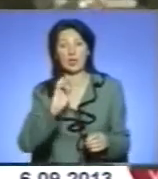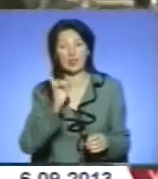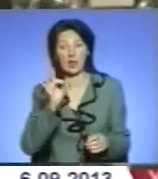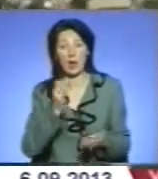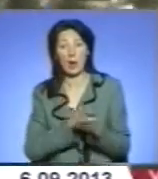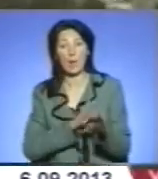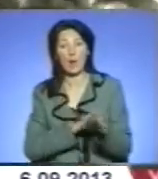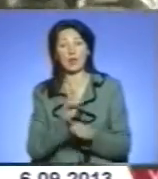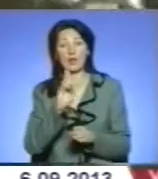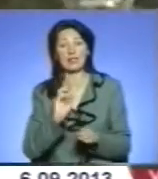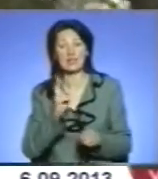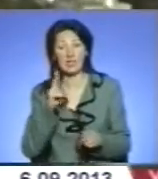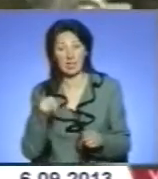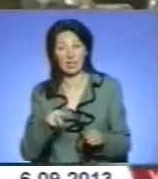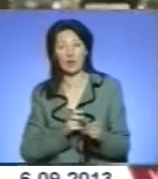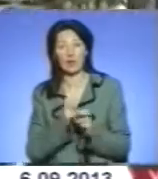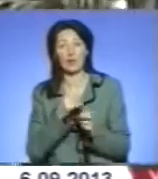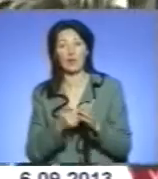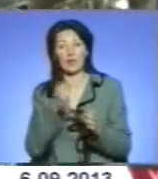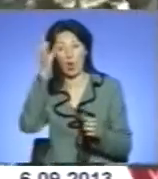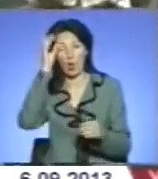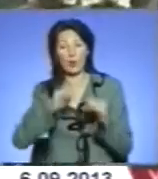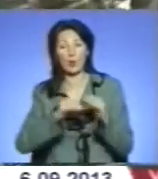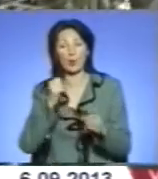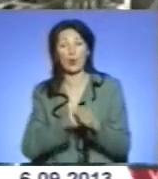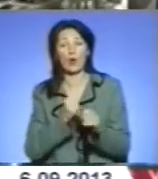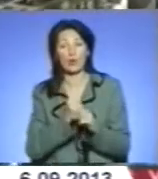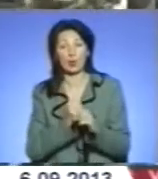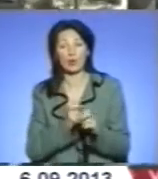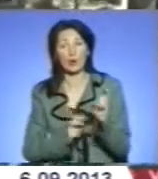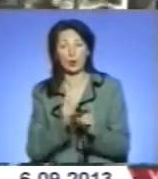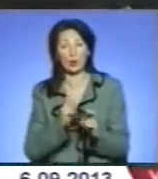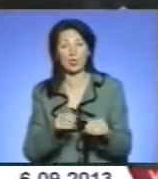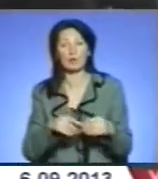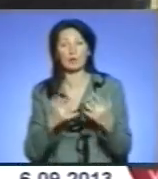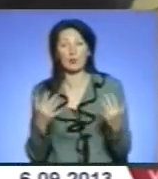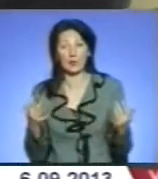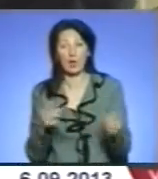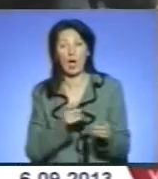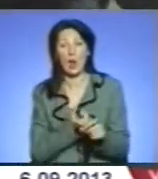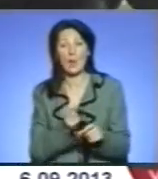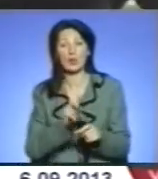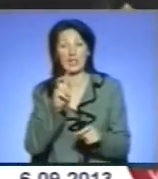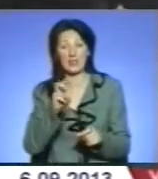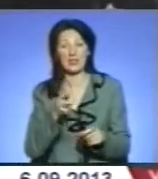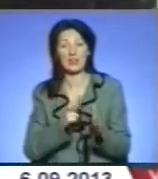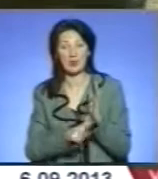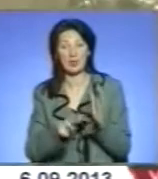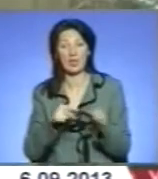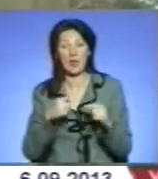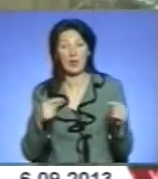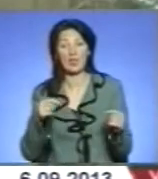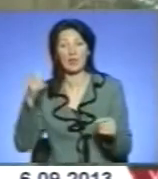від наукових розробок до виготовлення компонентів та продукції. В асортименті понад 280 видів ламп спеціального та